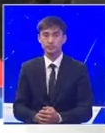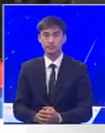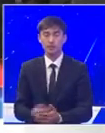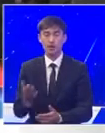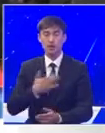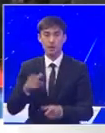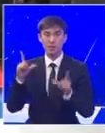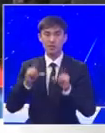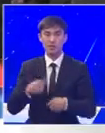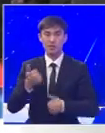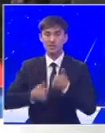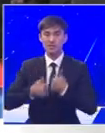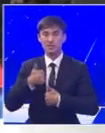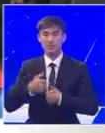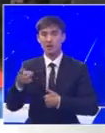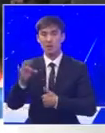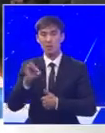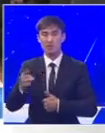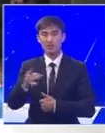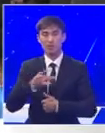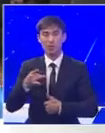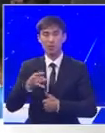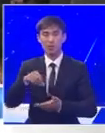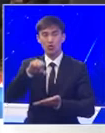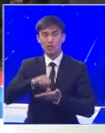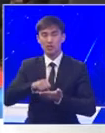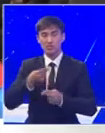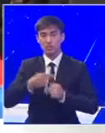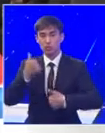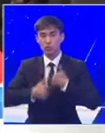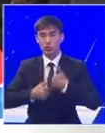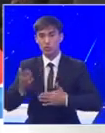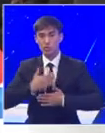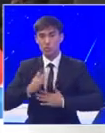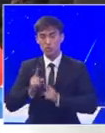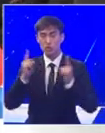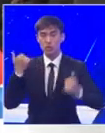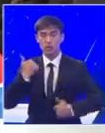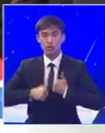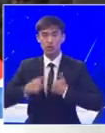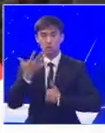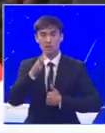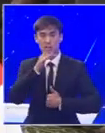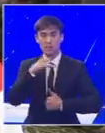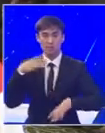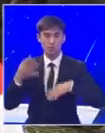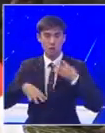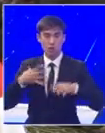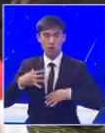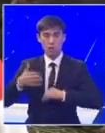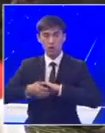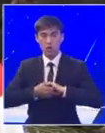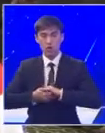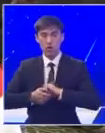Я приехала на эти соревнования из Райымбекского района. Участие в этом турнире для меня большая честь. Уже 5 лет я занимаюсь борьбой.